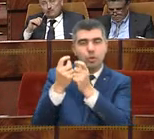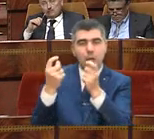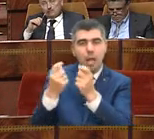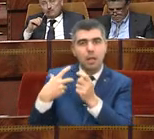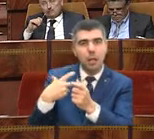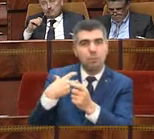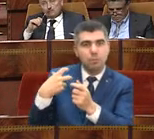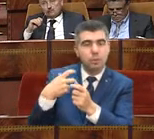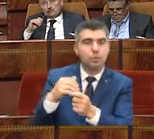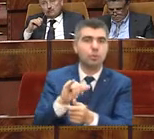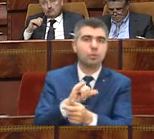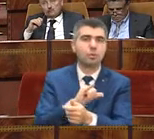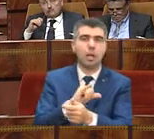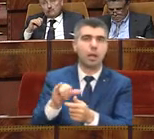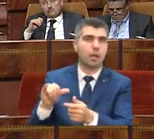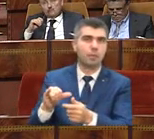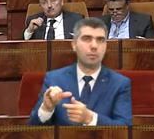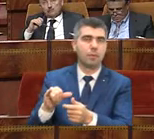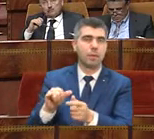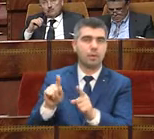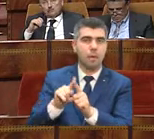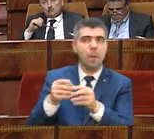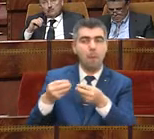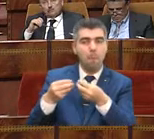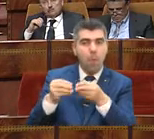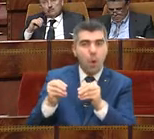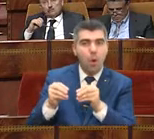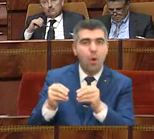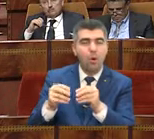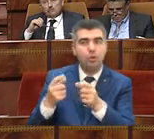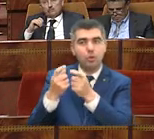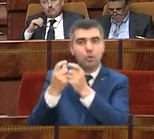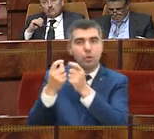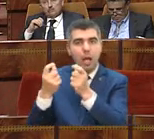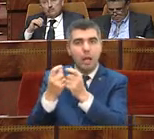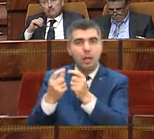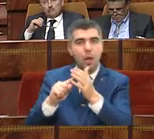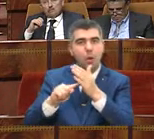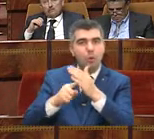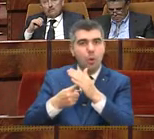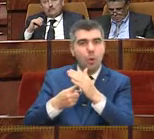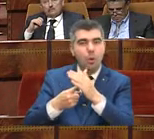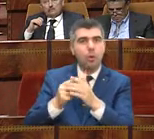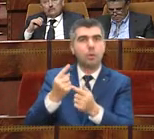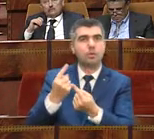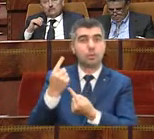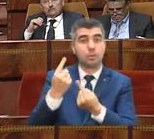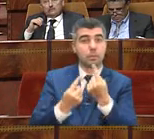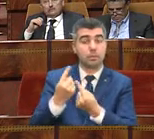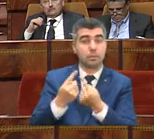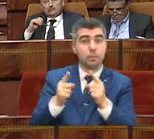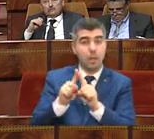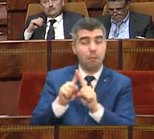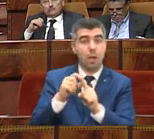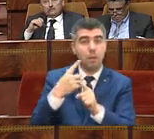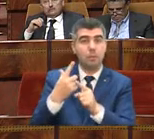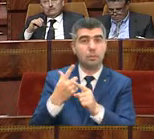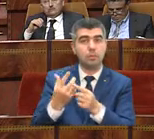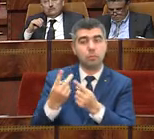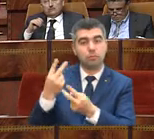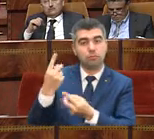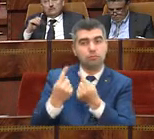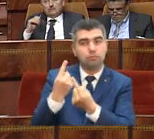الاستغلال الذاتي ديالهم يمكن لهم يبيعوه للشركة ديال الكهرباء باش يمكن هذه الاستثمارات تشجع